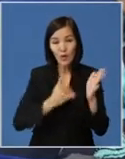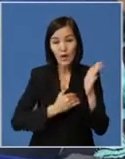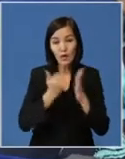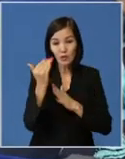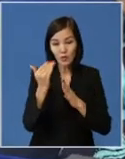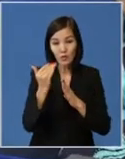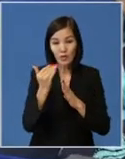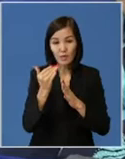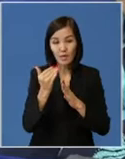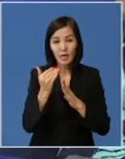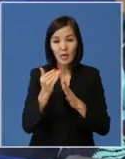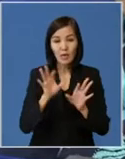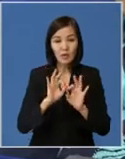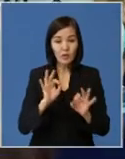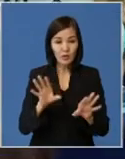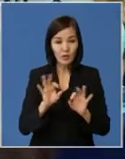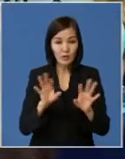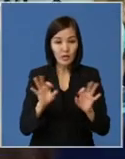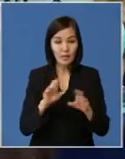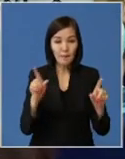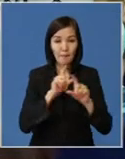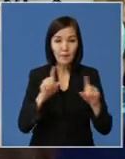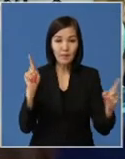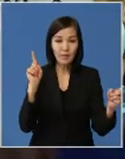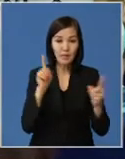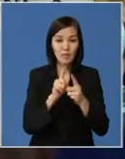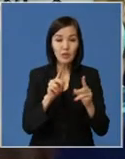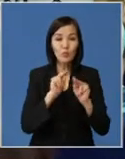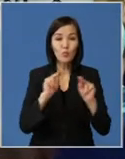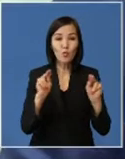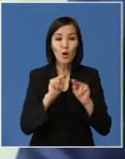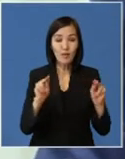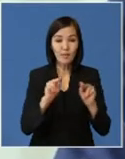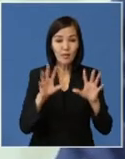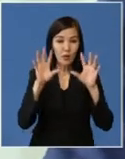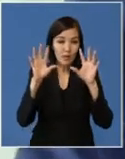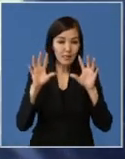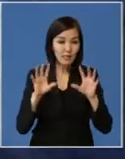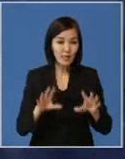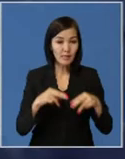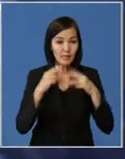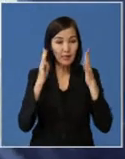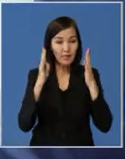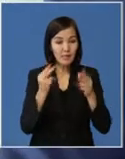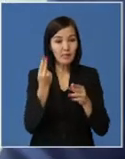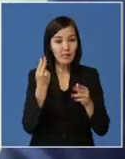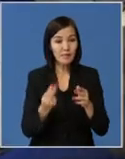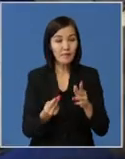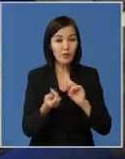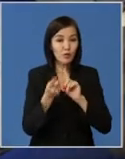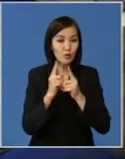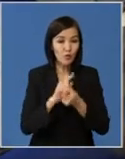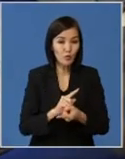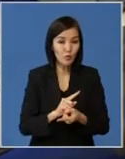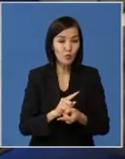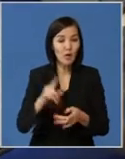мәселелерге кеңінен тоқталды. Білім шаңырағындағы бұл кездесуде мұғалім мәртебесі де ұмыт қалған жоқ. Сонымен қатар цифрлы жүйеге көшудің